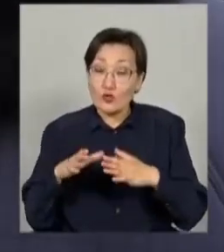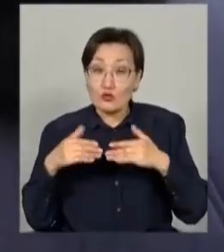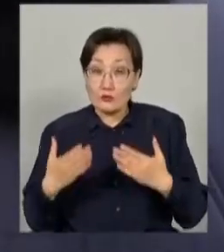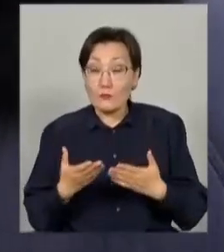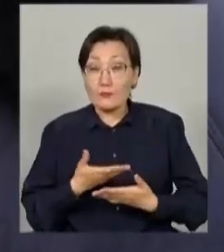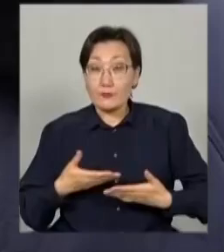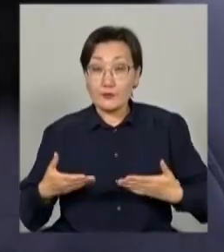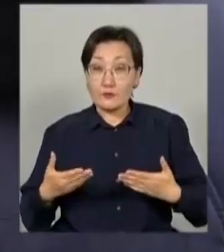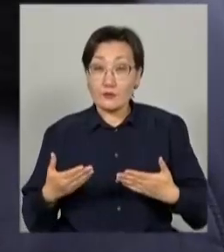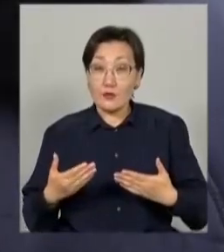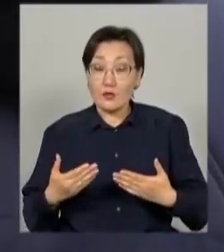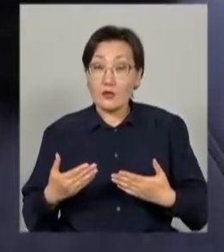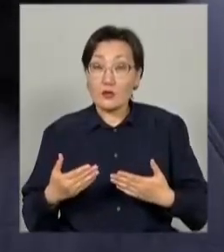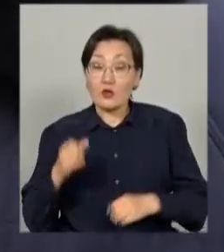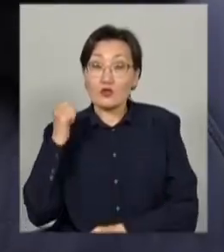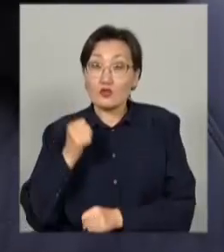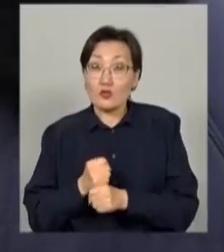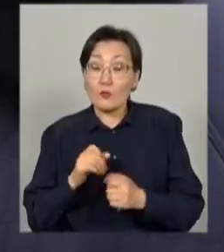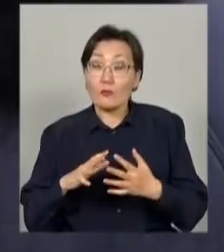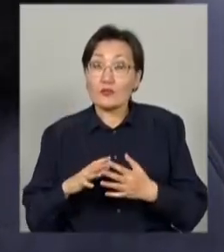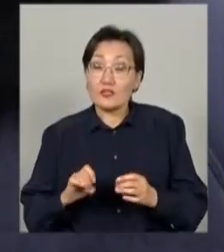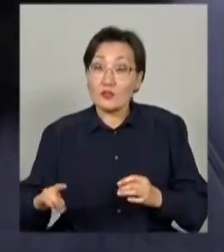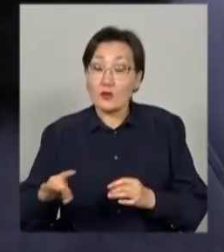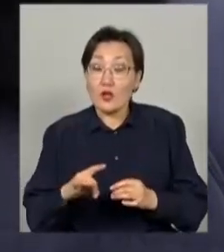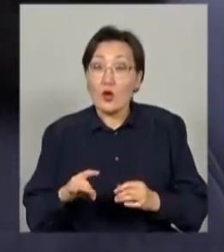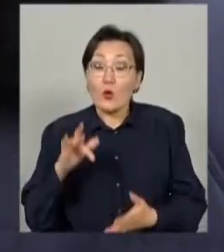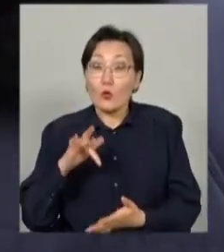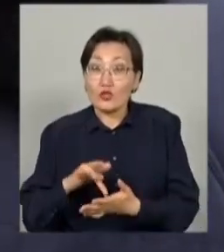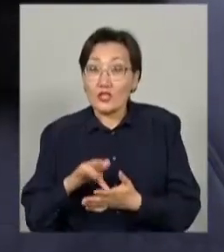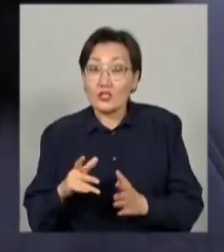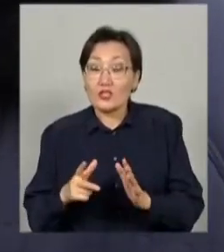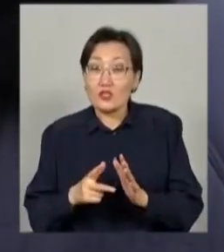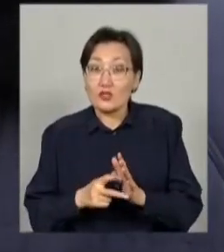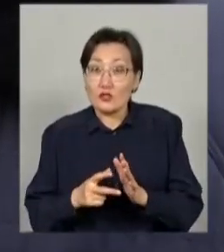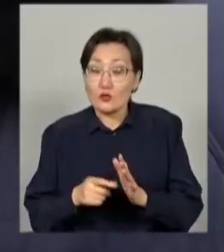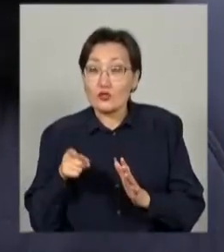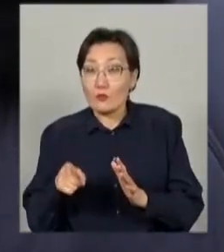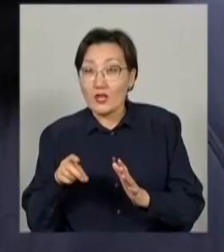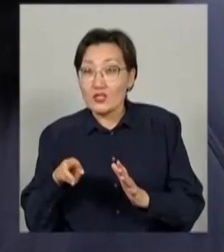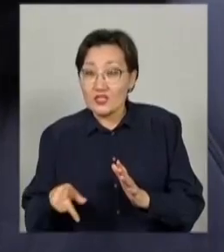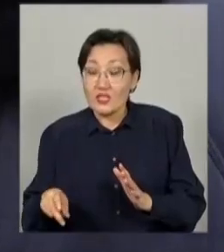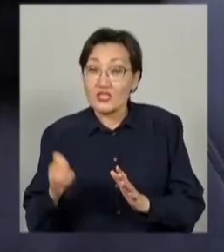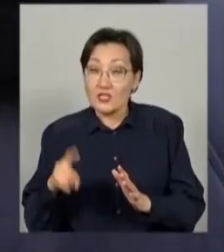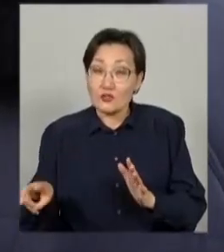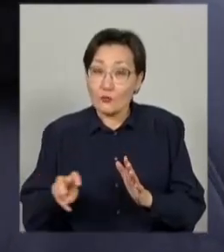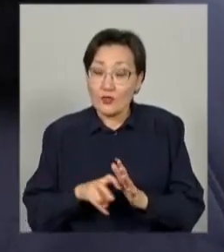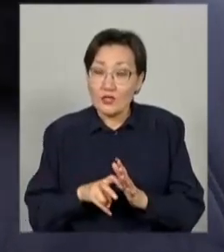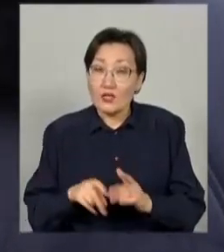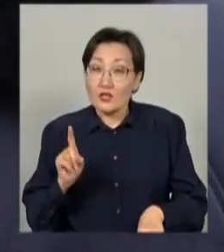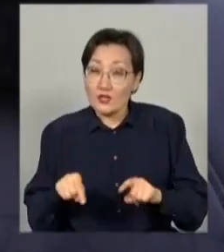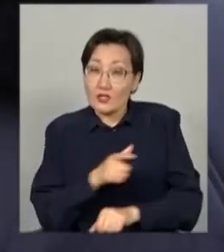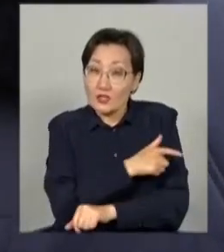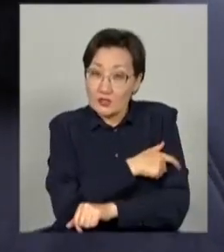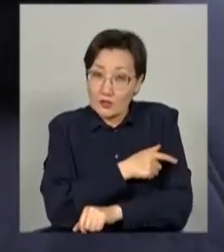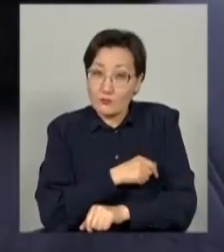біз жұмыс кентінен орталыққа дейін 800 мың теңгеге келеміз. Ал енді кегезде кезекші боламыз, жұмыстан жай қайтқан